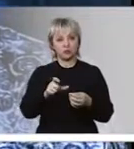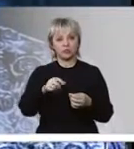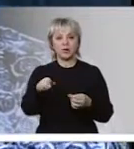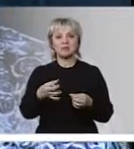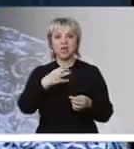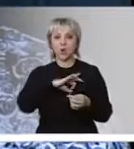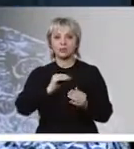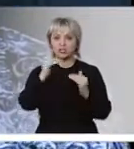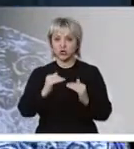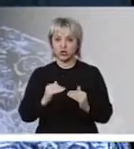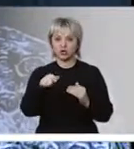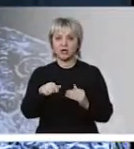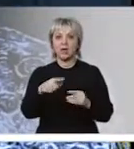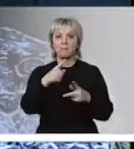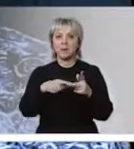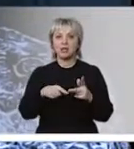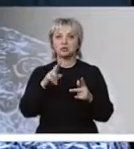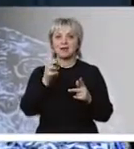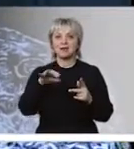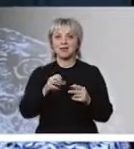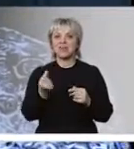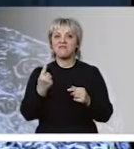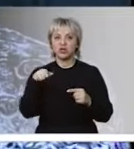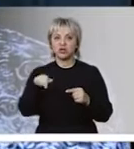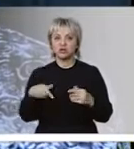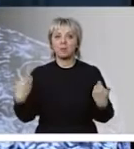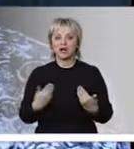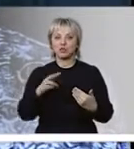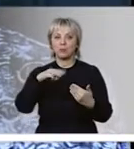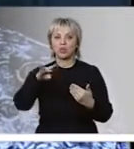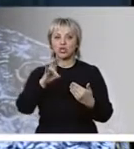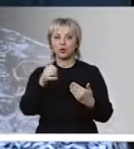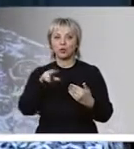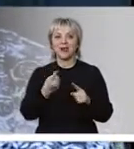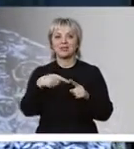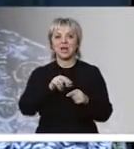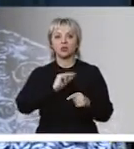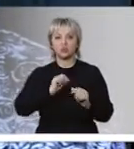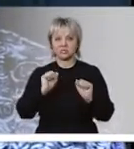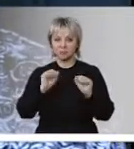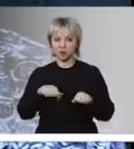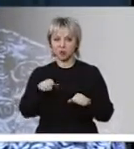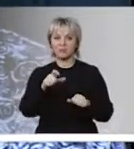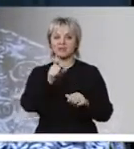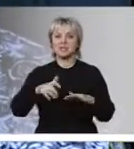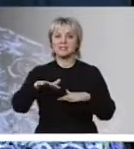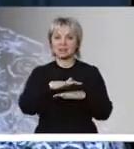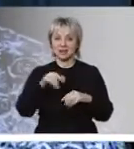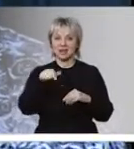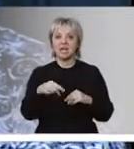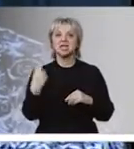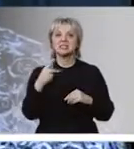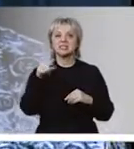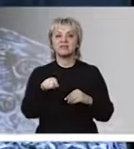доход ниже 1,5-кратной величины прожиточного минимума для трудоспособного населения.